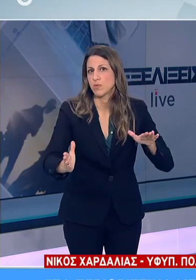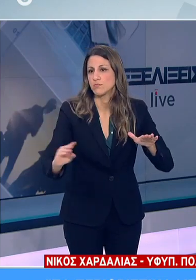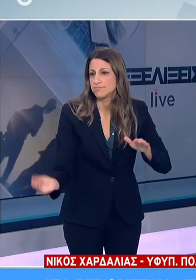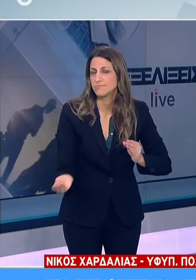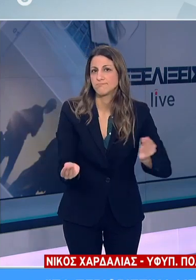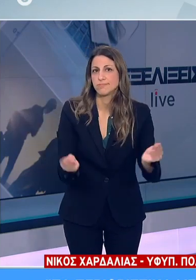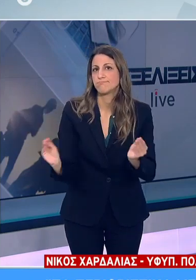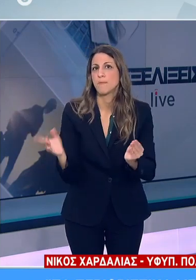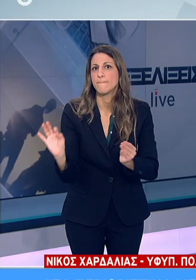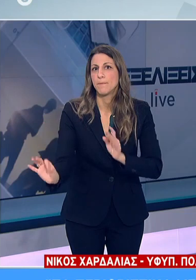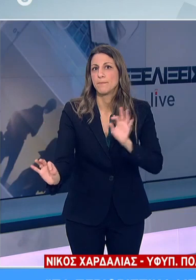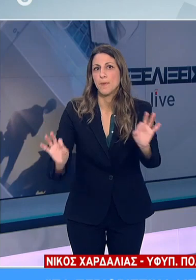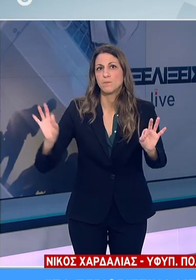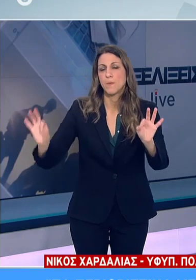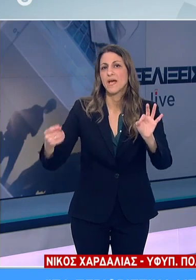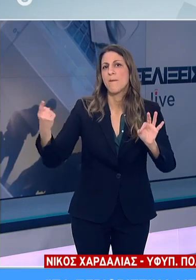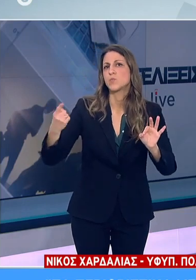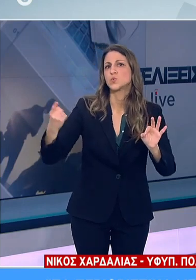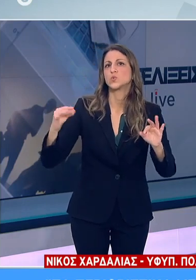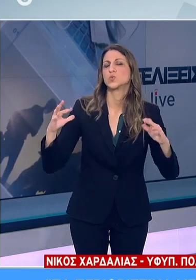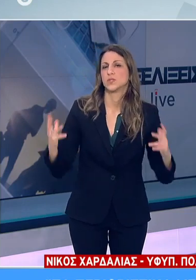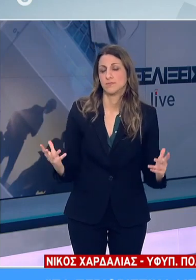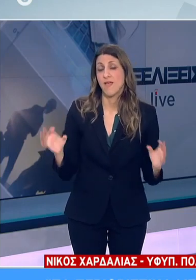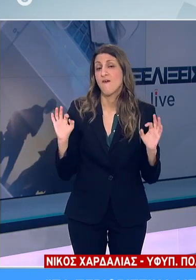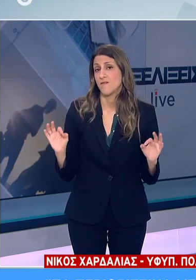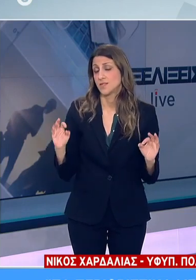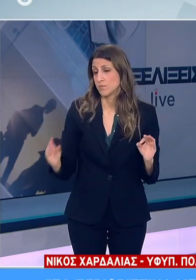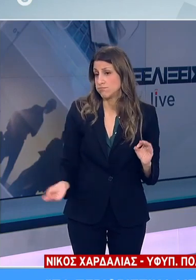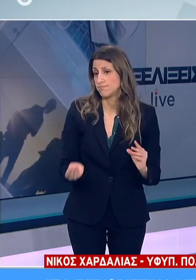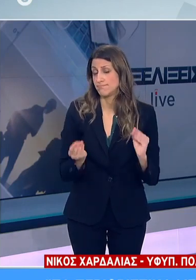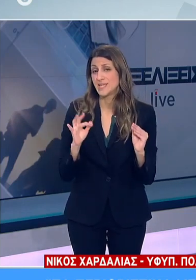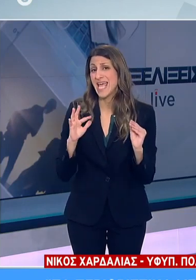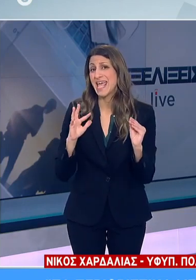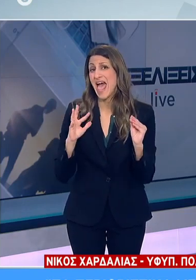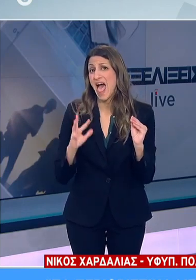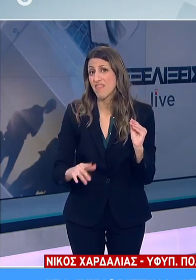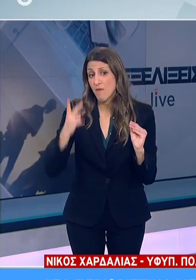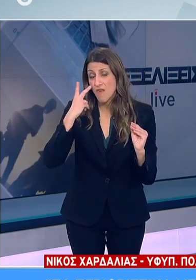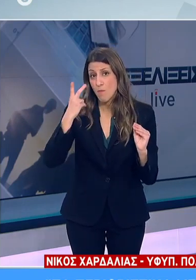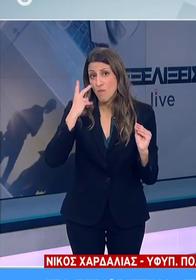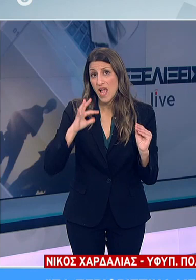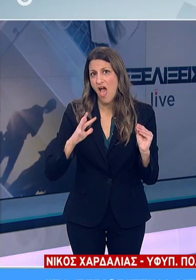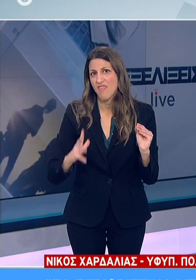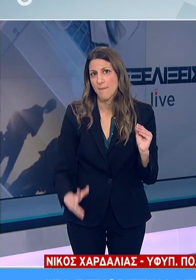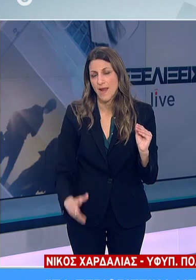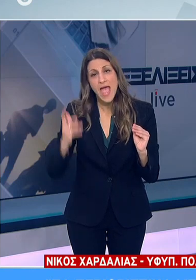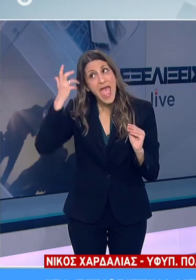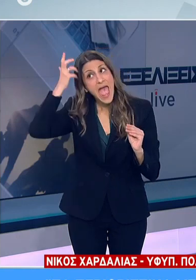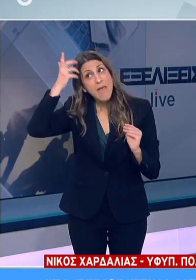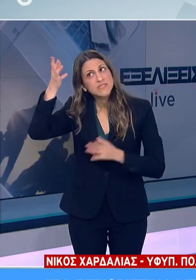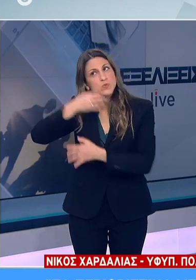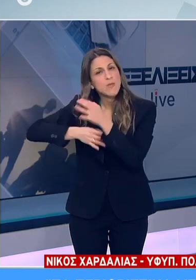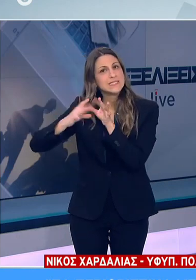δεδομένα. Δεδομένα τα οποία θα αξιολογούνται σε καθημερινή βάση πάντα σε συνεργασία με την επιστημονική κοινότητα. Ο οδηγός μας ήταν και